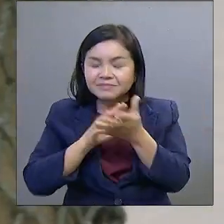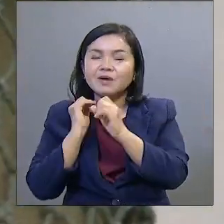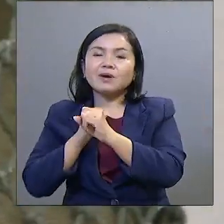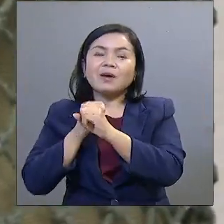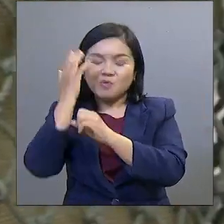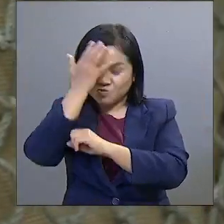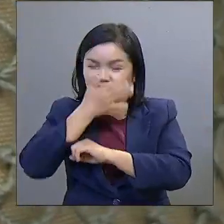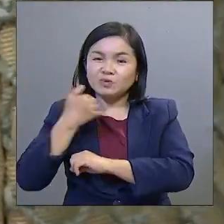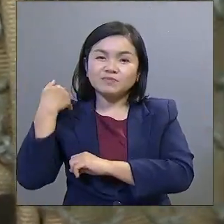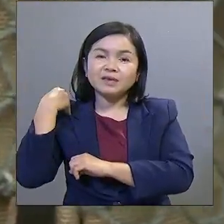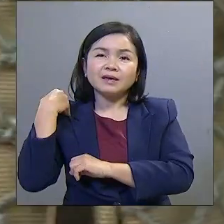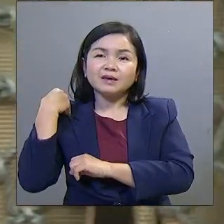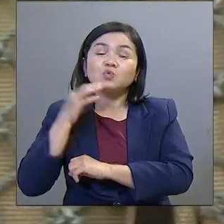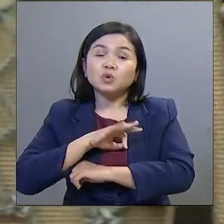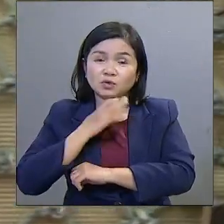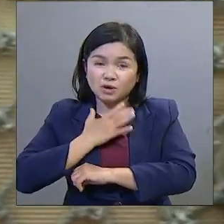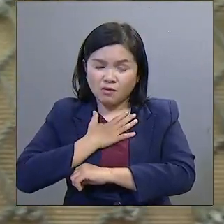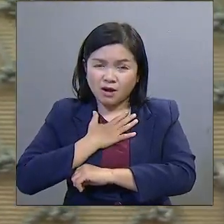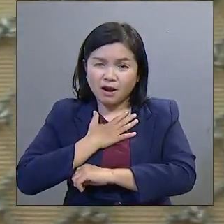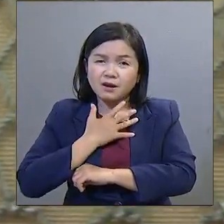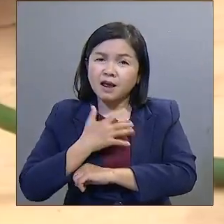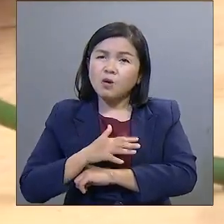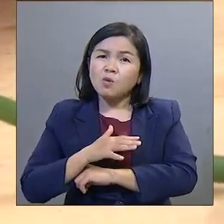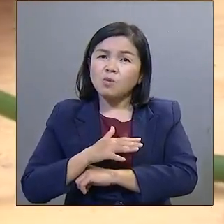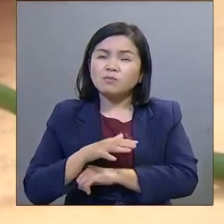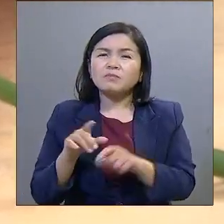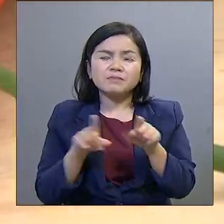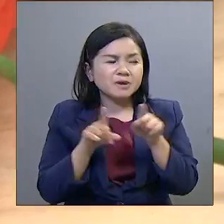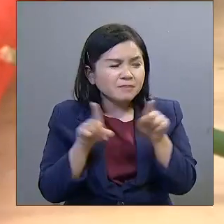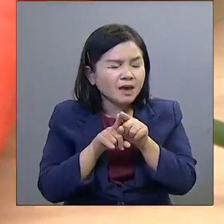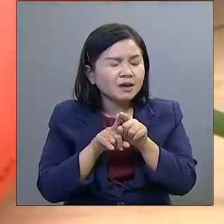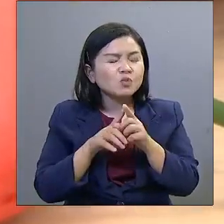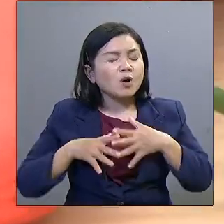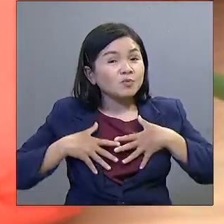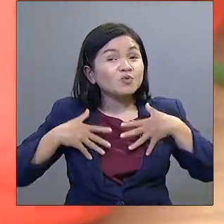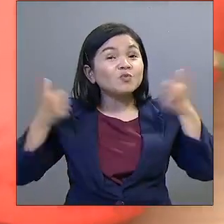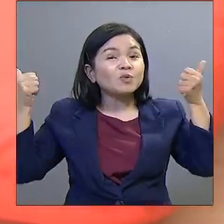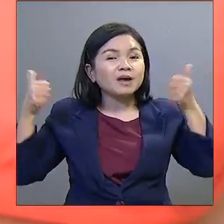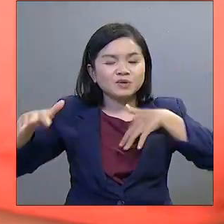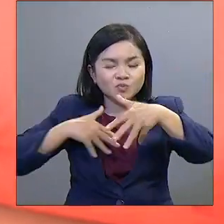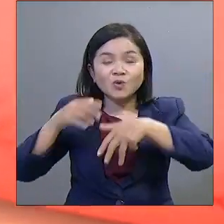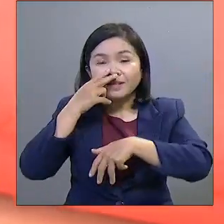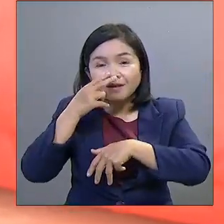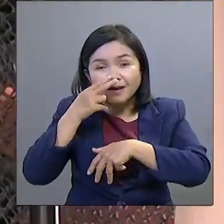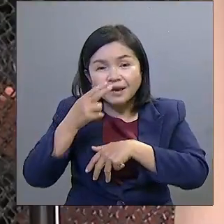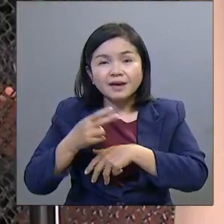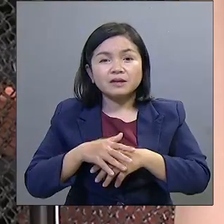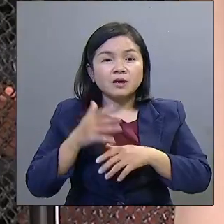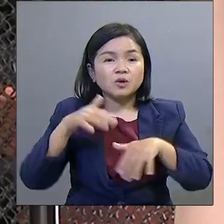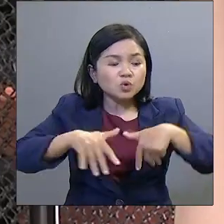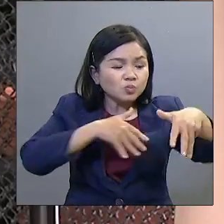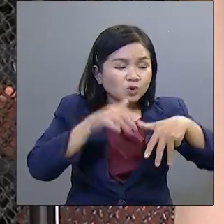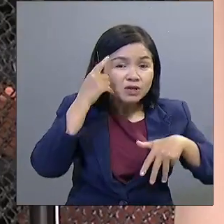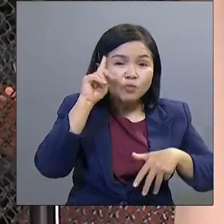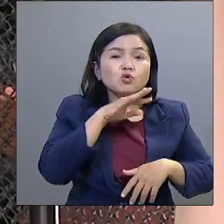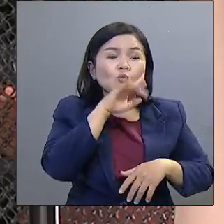งามอยู่ครับแล้วก็อีกอย่างหนึ่งมันได้แบบว่าเขาเรียกอะไรอะความสุขในการถ่ายทอดออกไปอะคือเมื่อก่อนคนอาจจะไม่รู้เรื่องราวของขยะ